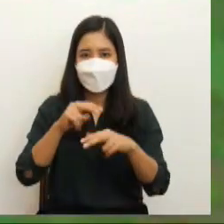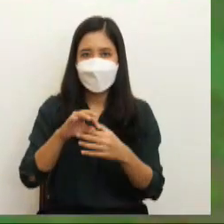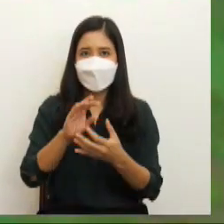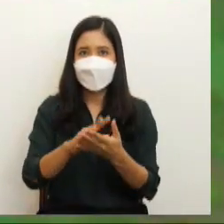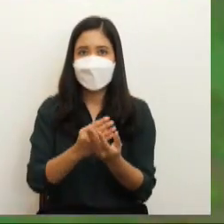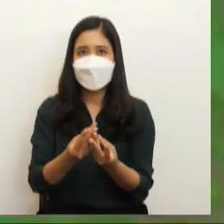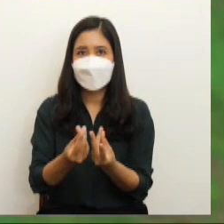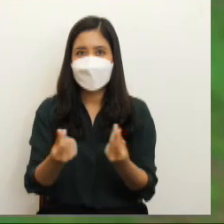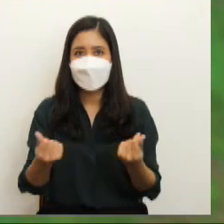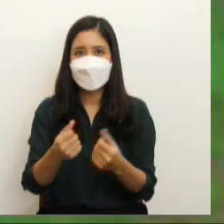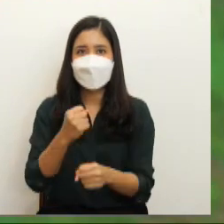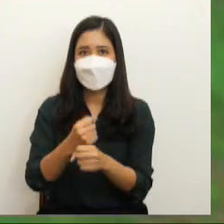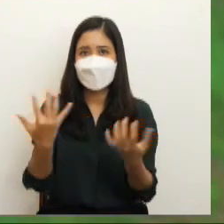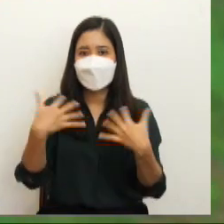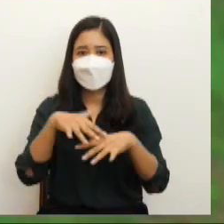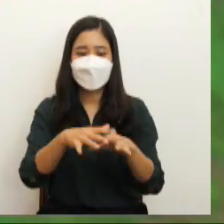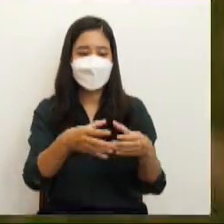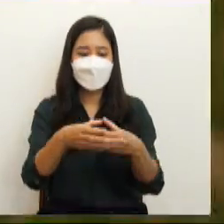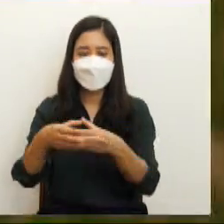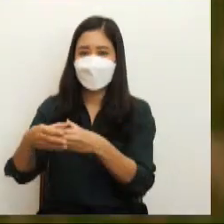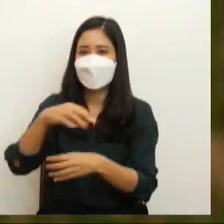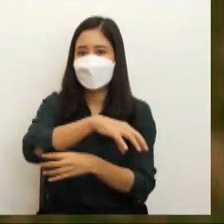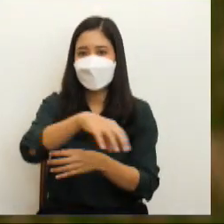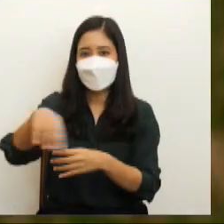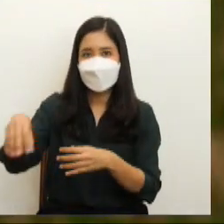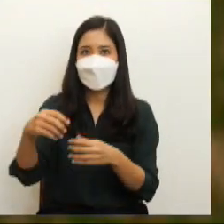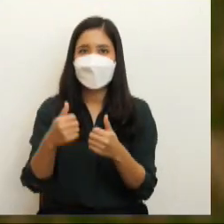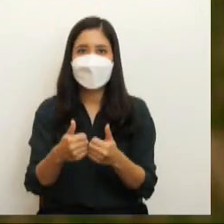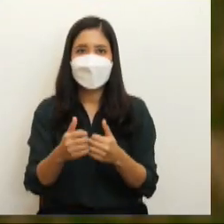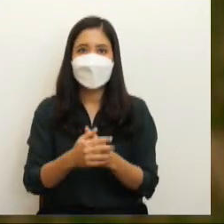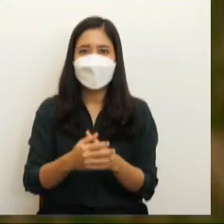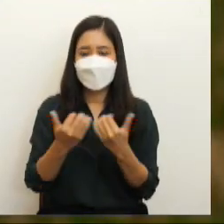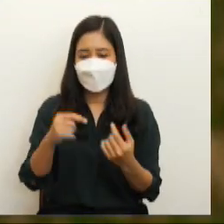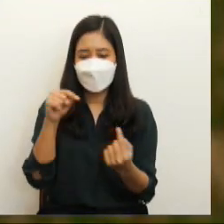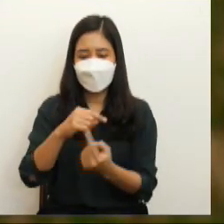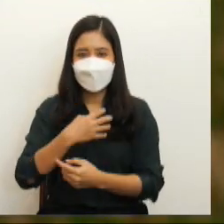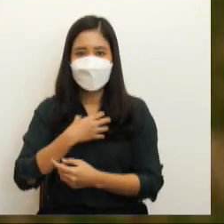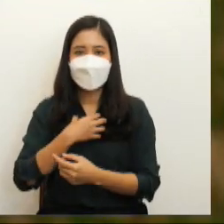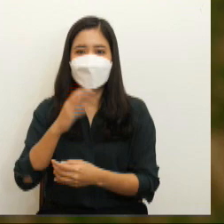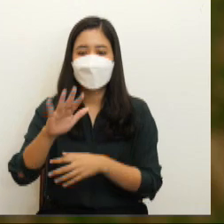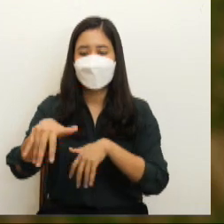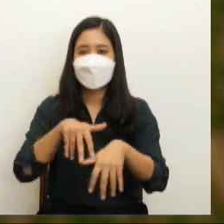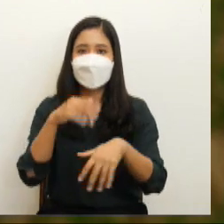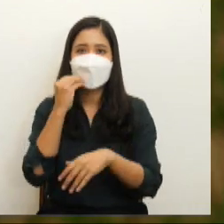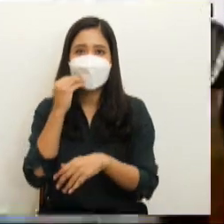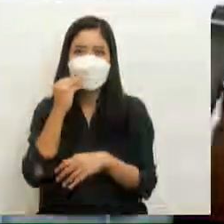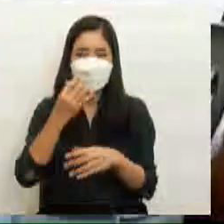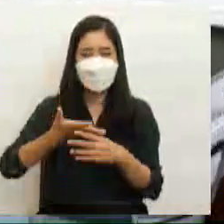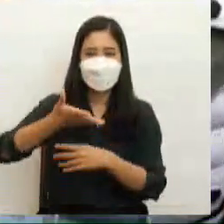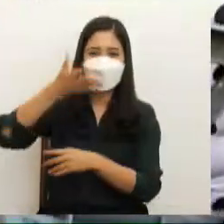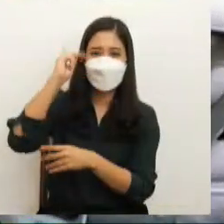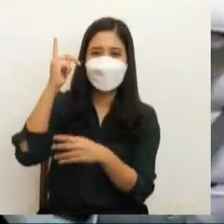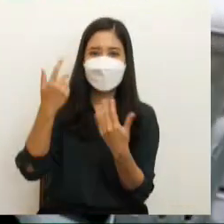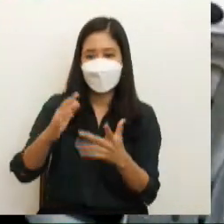ซึ่งเป็นการประสานงานระหว่างกลุ่มผู้ใช้น้ำกับชลประทาน ซึ่งเป็นความต้องการของชาวบ้านมาตั้งนานแล้ว